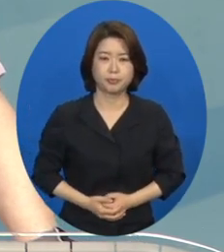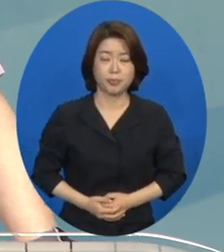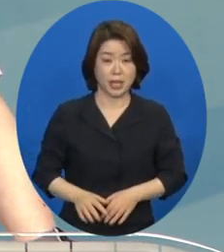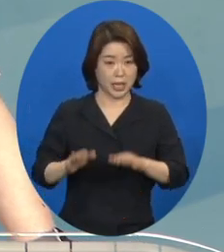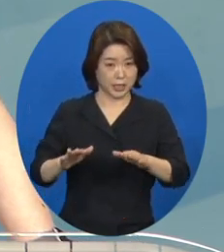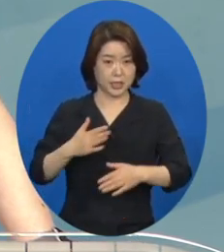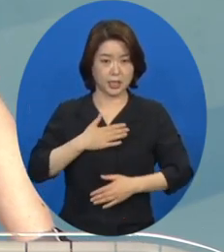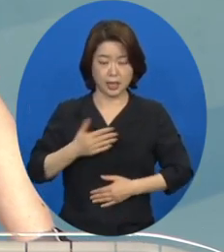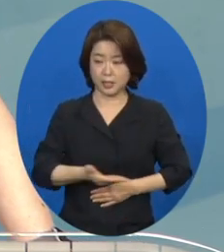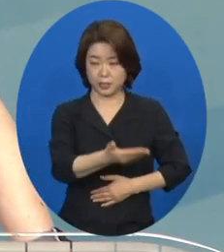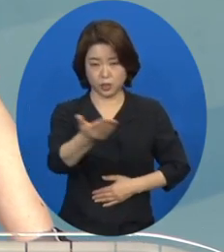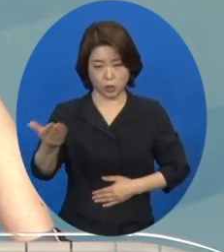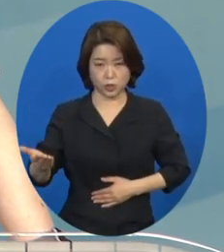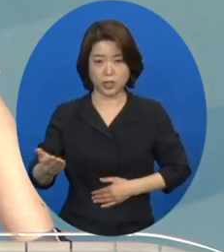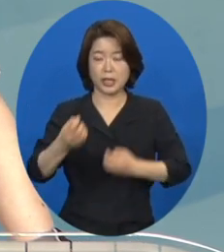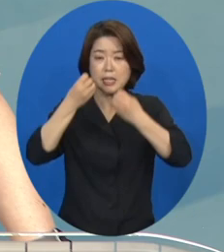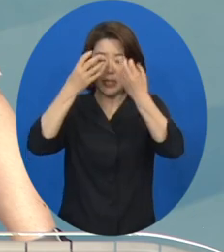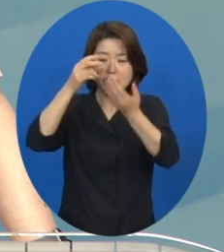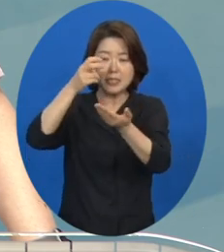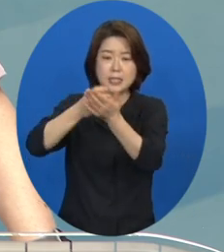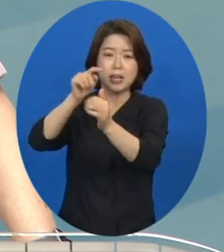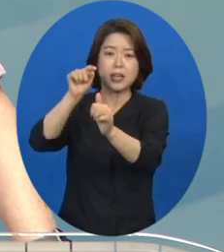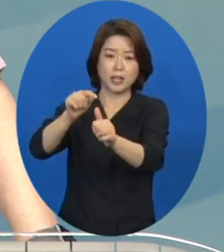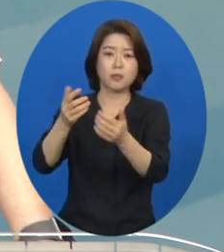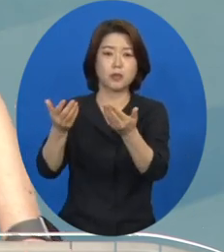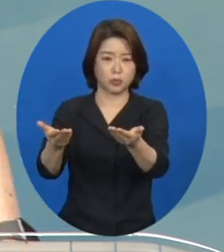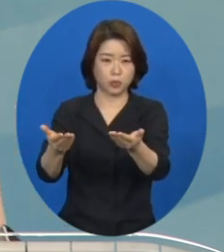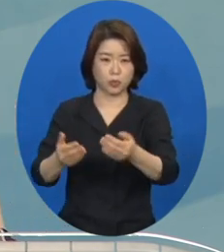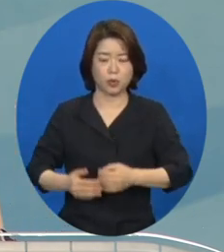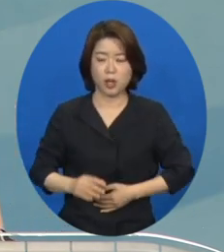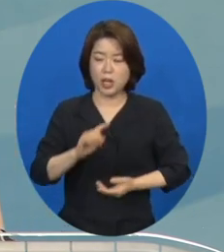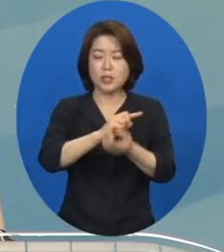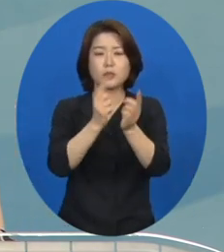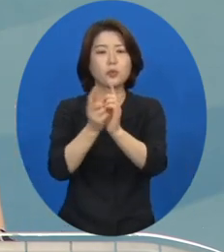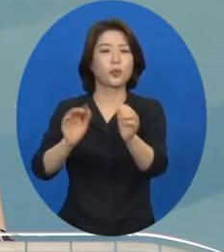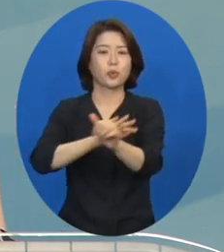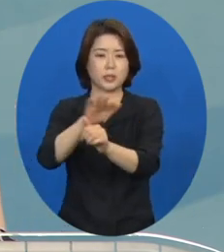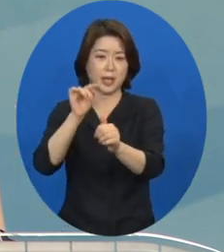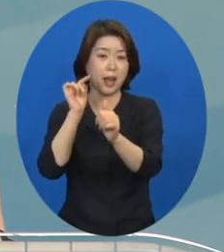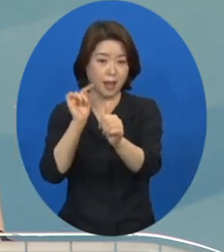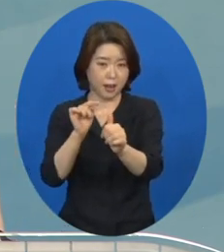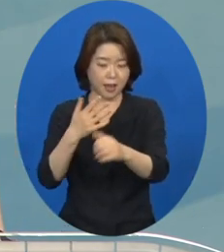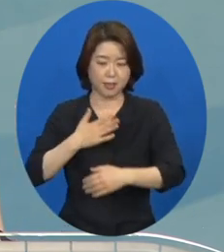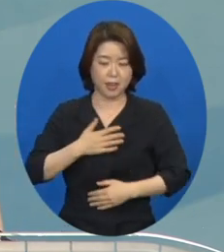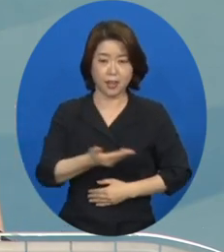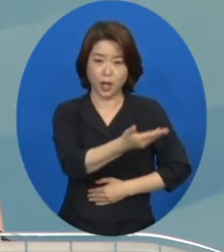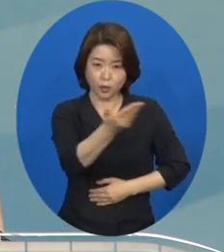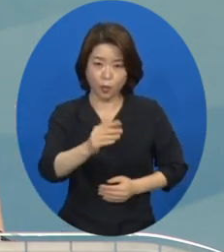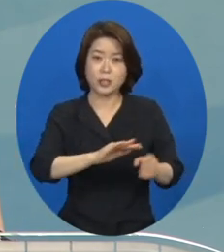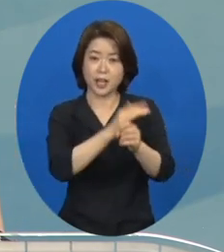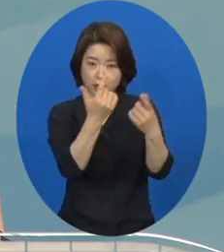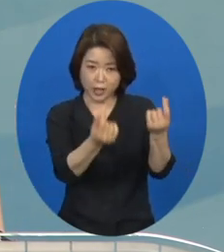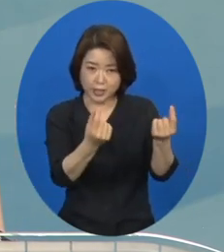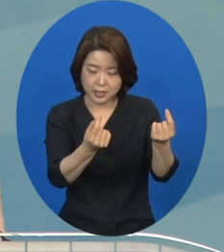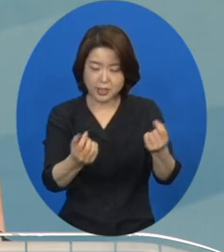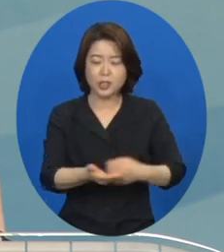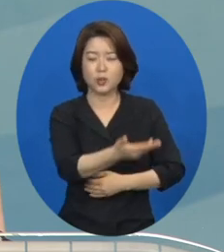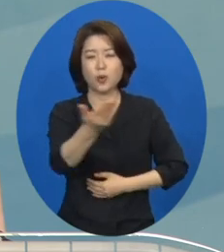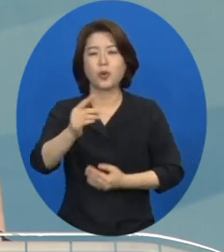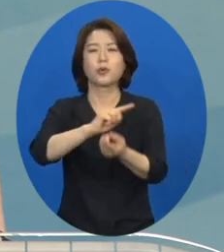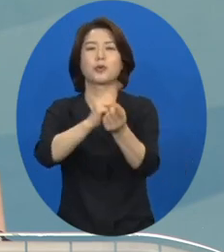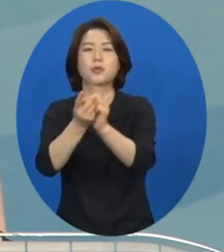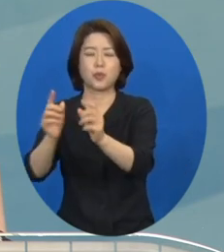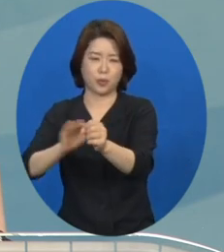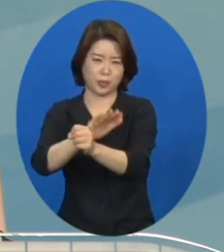이제 나는 너에게 새 계명을 준다. 서로 사랑하여라. 내가 너희를 사랑한 것 같이 너희도 서로